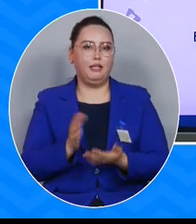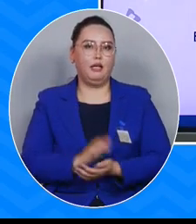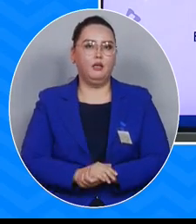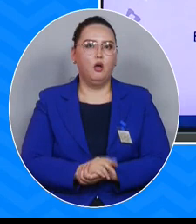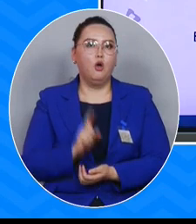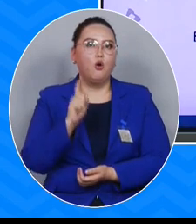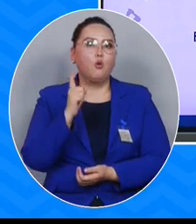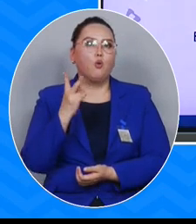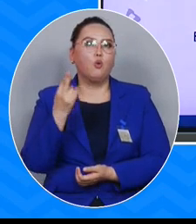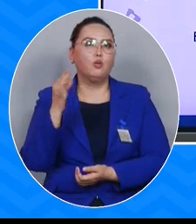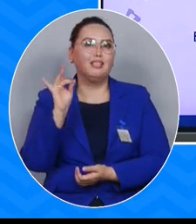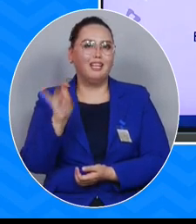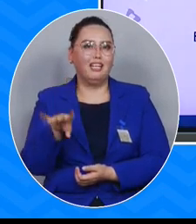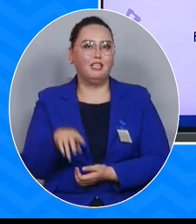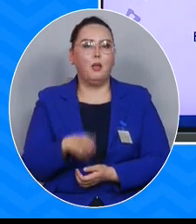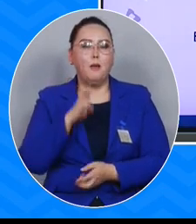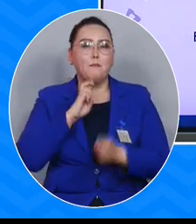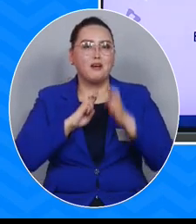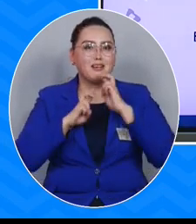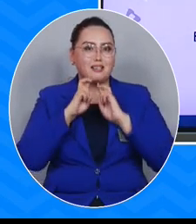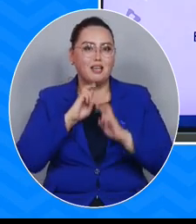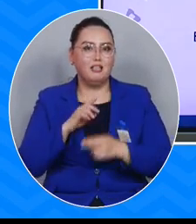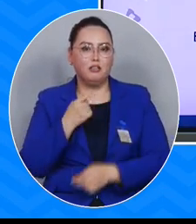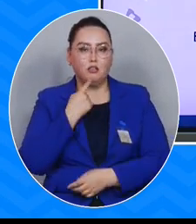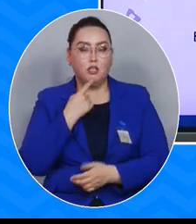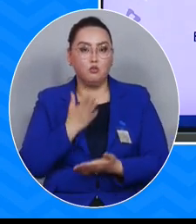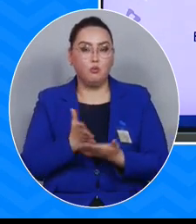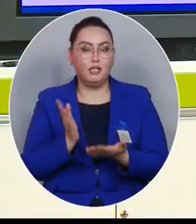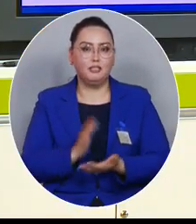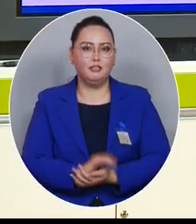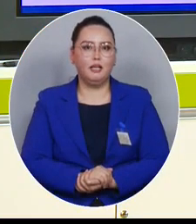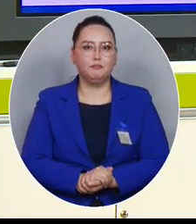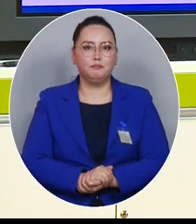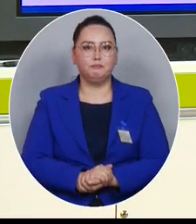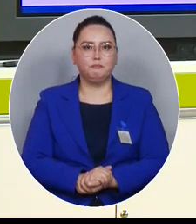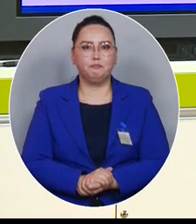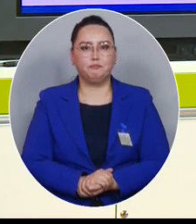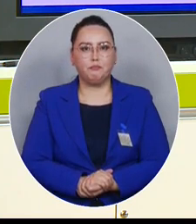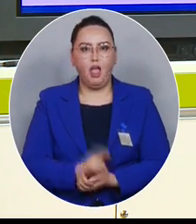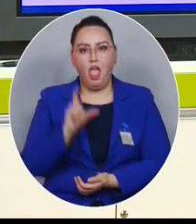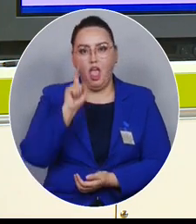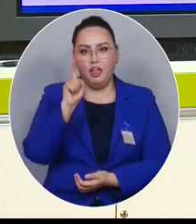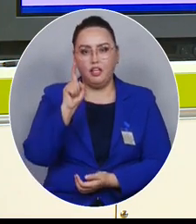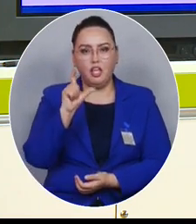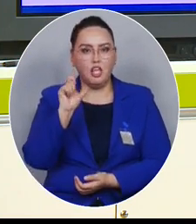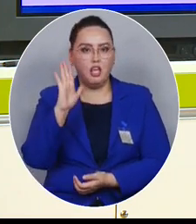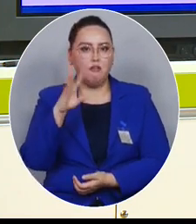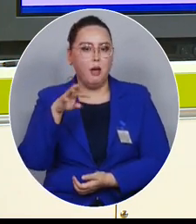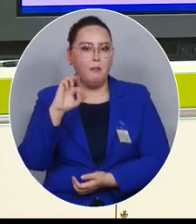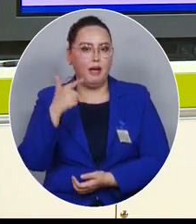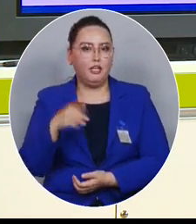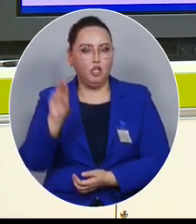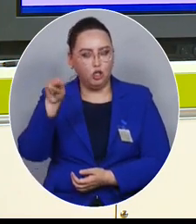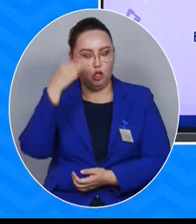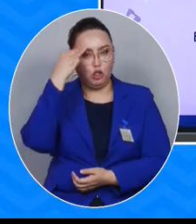Далғүрүйен, да, далғүрүйен зорилгуул ихийн хэбмайгийг тодрхолох гэсэн зорилогта, өрүйлүйлүүл ең далғүрүйгд олдүүрүйен дүүчдэг ем агалғүй